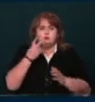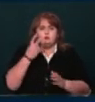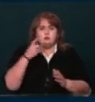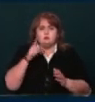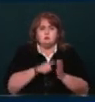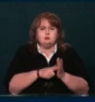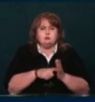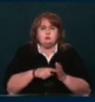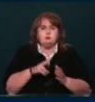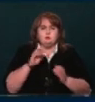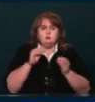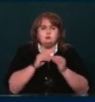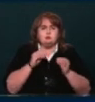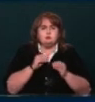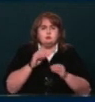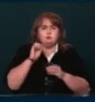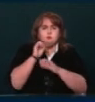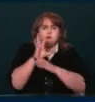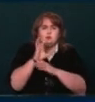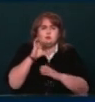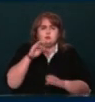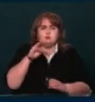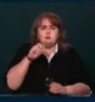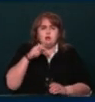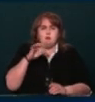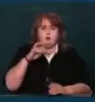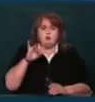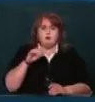3,27 на 10 в 15 степени герц.